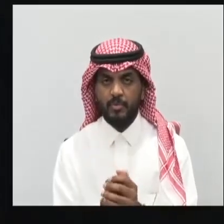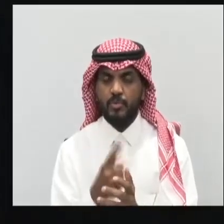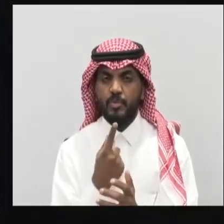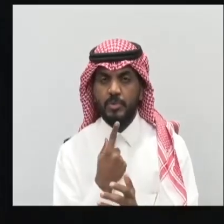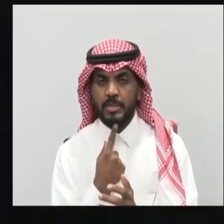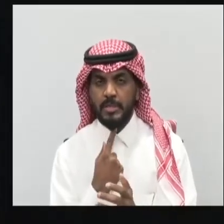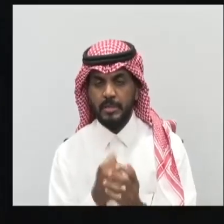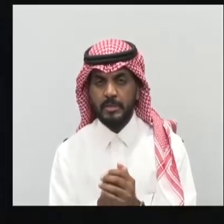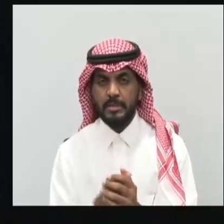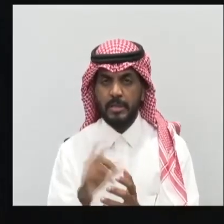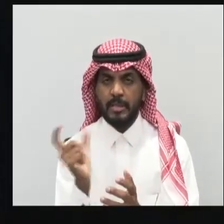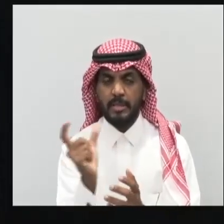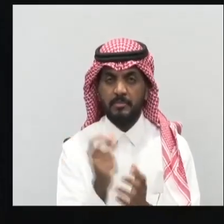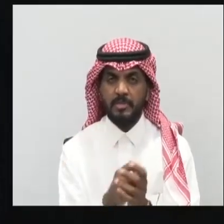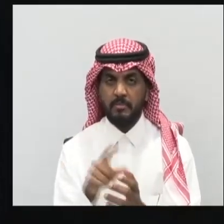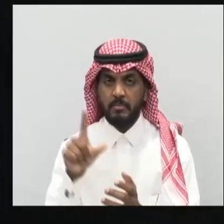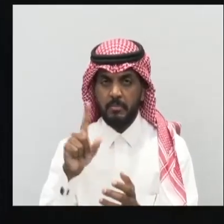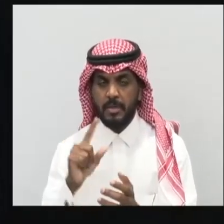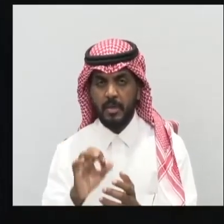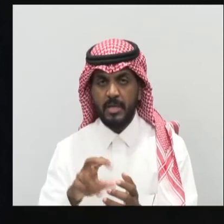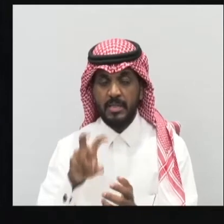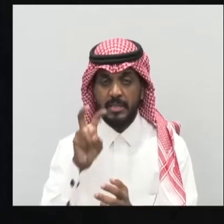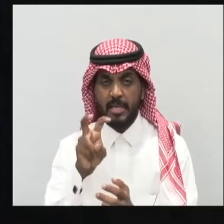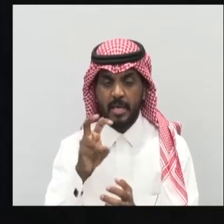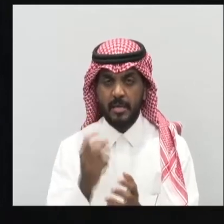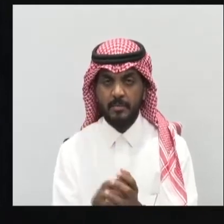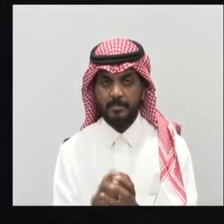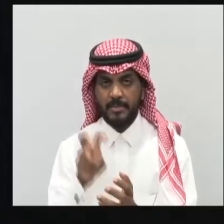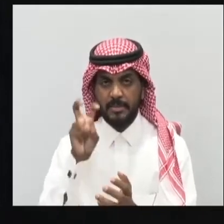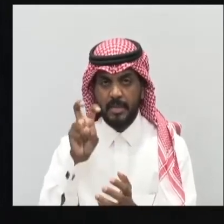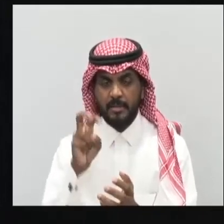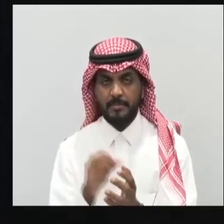أريد كلمات بها تاء مربوطة،